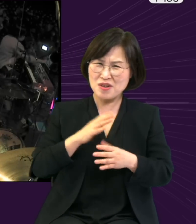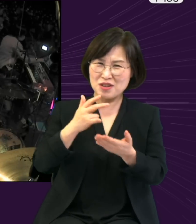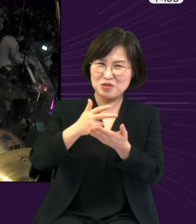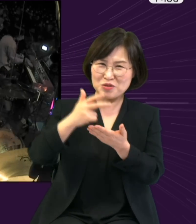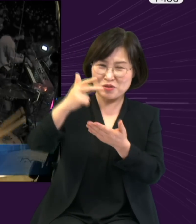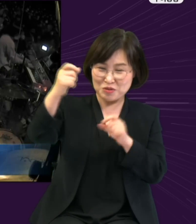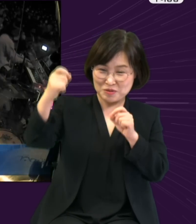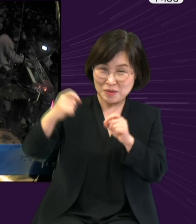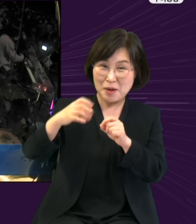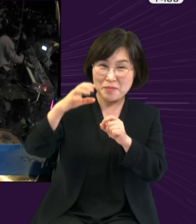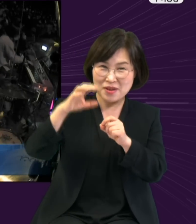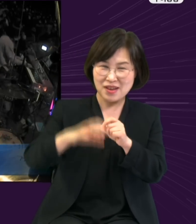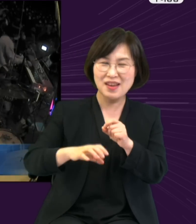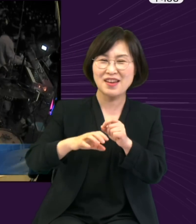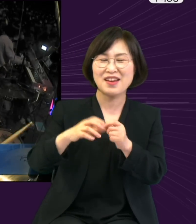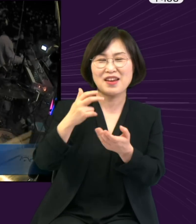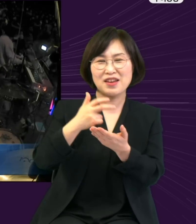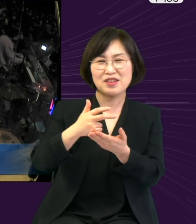주의 기쁨